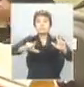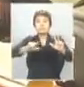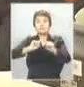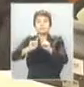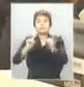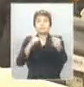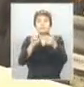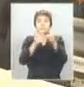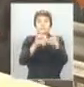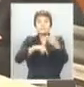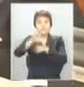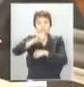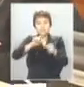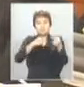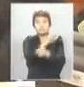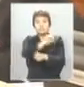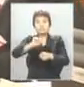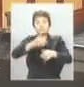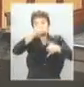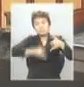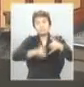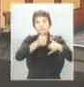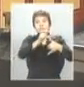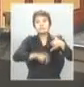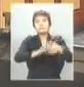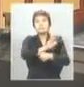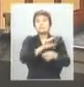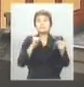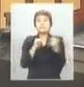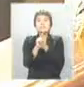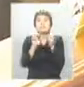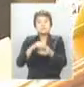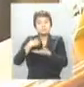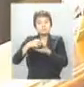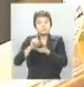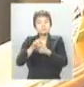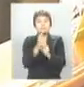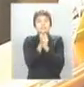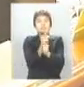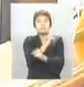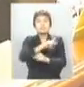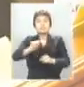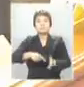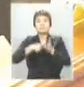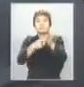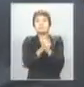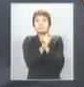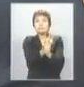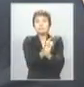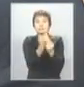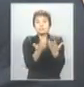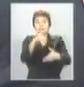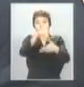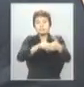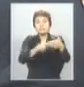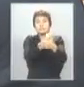ค่าของการได้มาซึ่งส.ส.ที่มีคุณภาพนายสุเทพกล่าวว่าการอนุมัติเป็นไปตามที่กกต.เสนอและการจัดการเลือกตั้งก็เป็นหน้